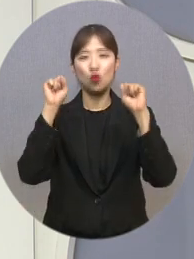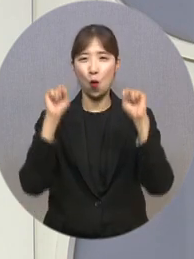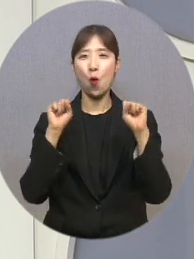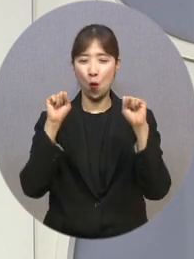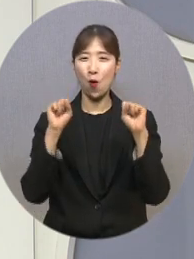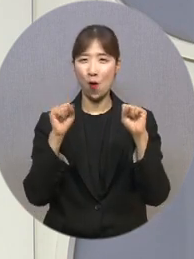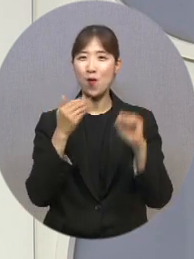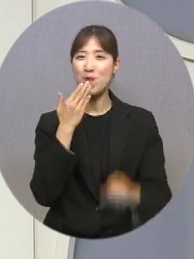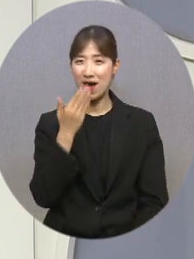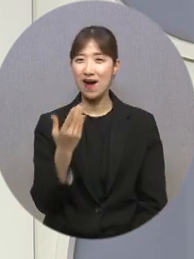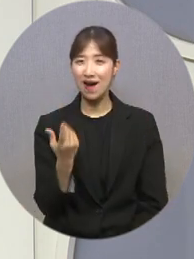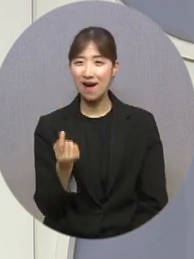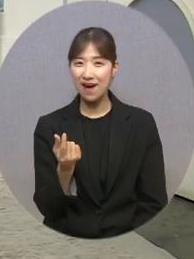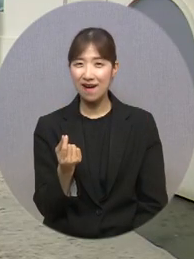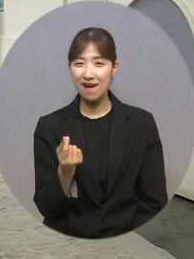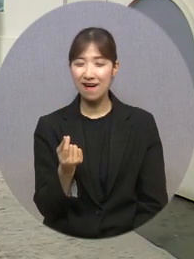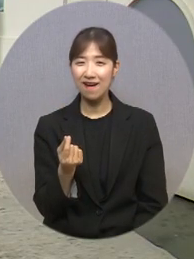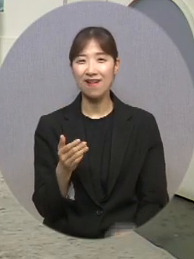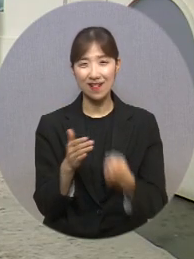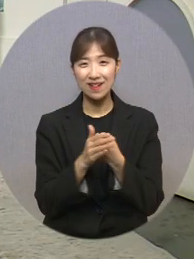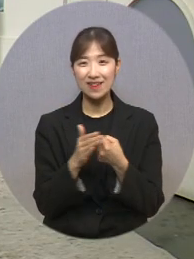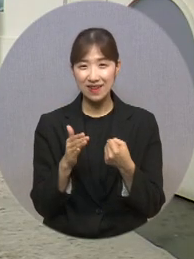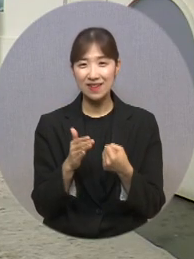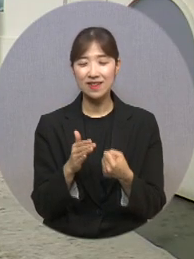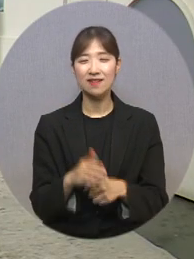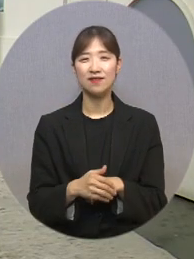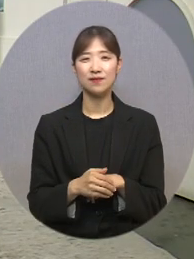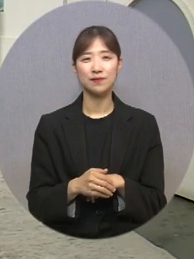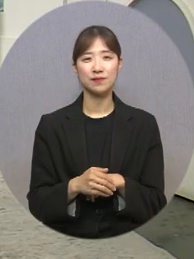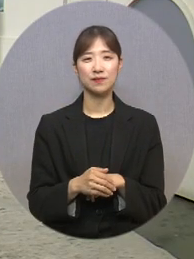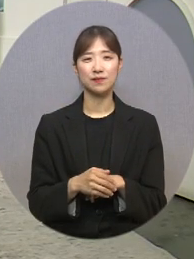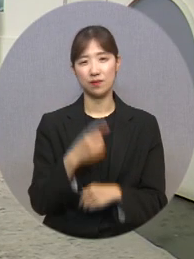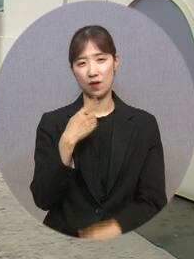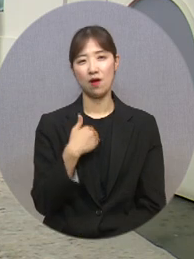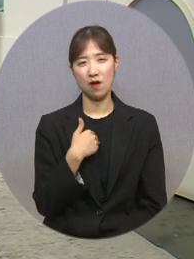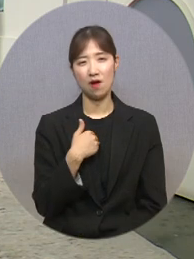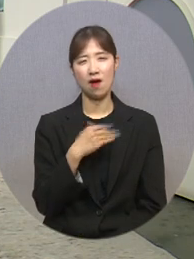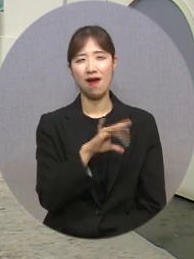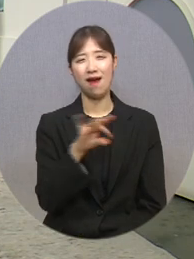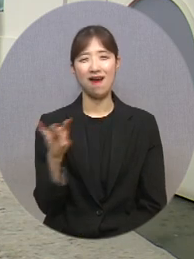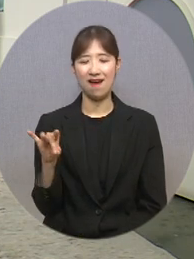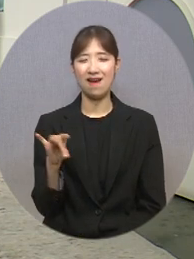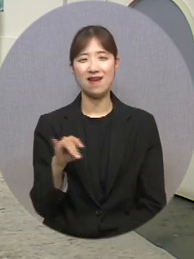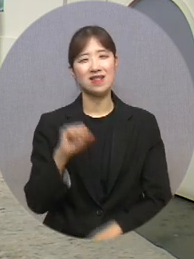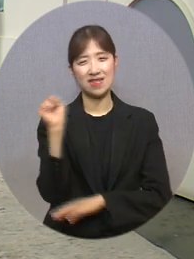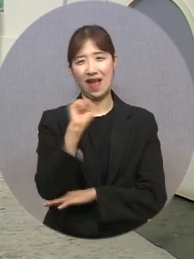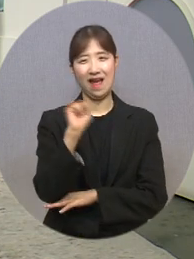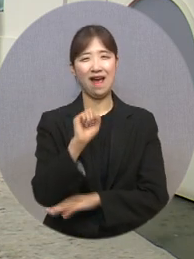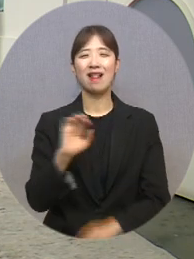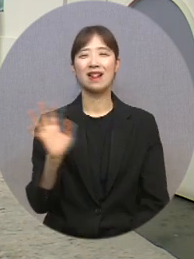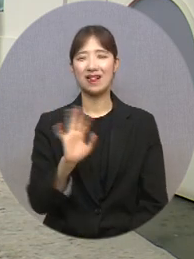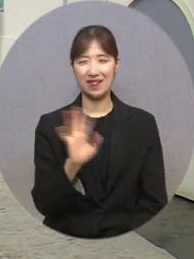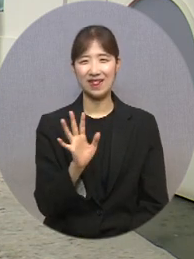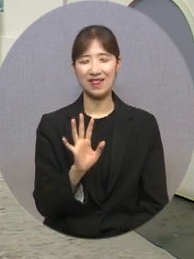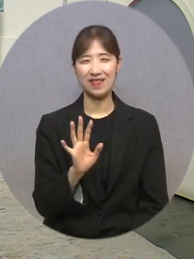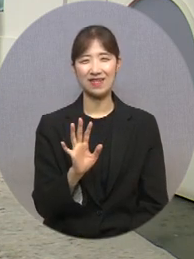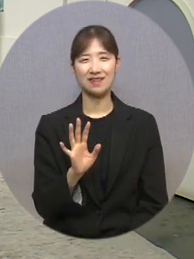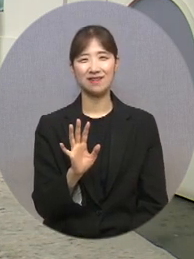있는 그런 계기가 되니까 아마 그러신 것 같은데 저도 간혹 차를 이용하지